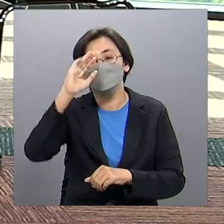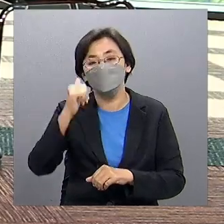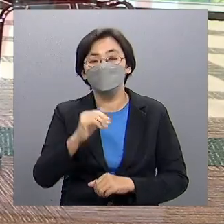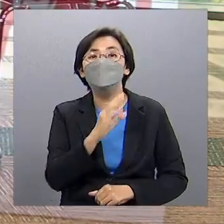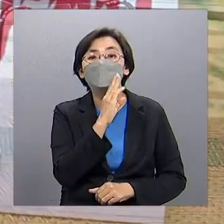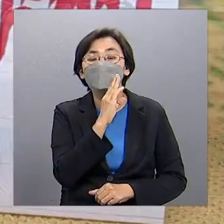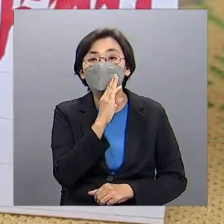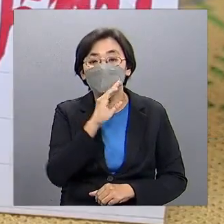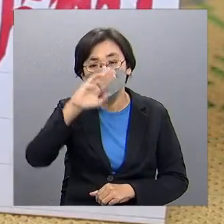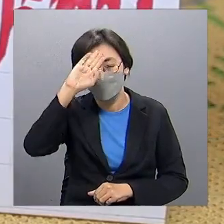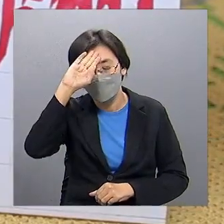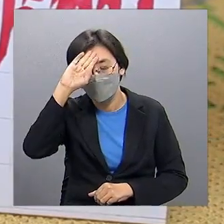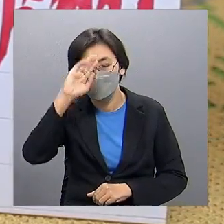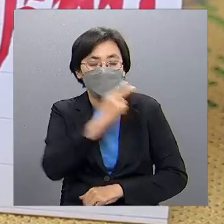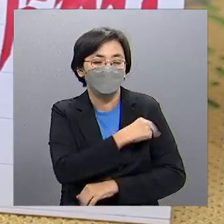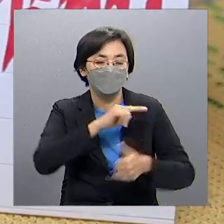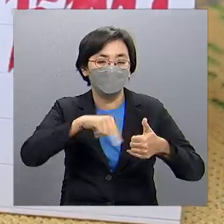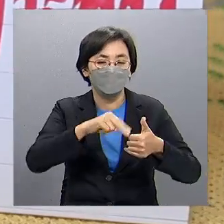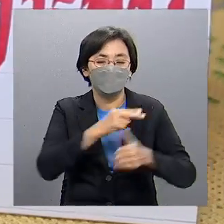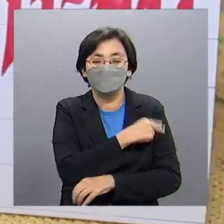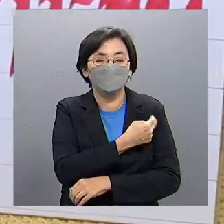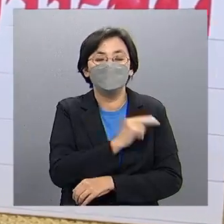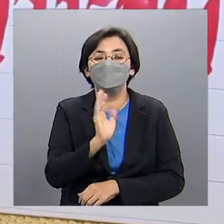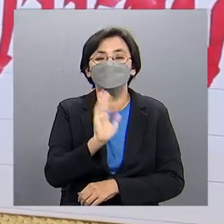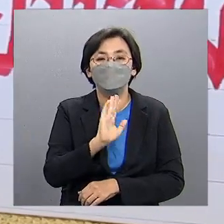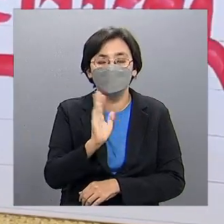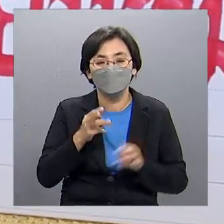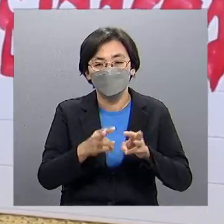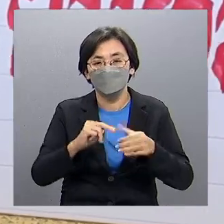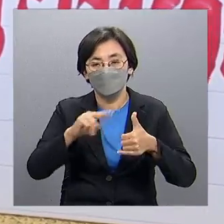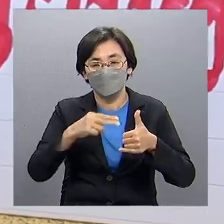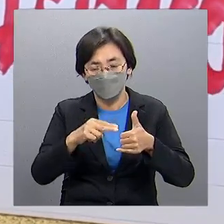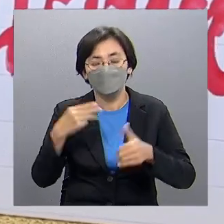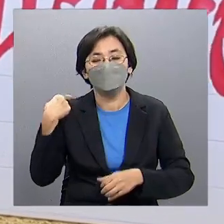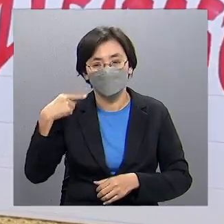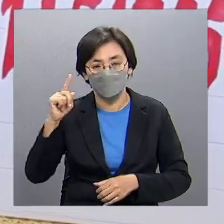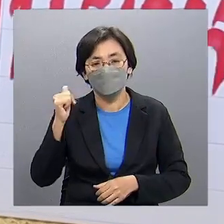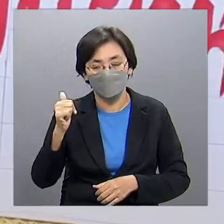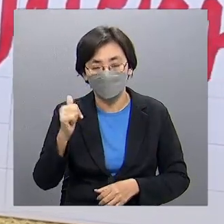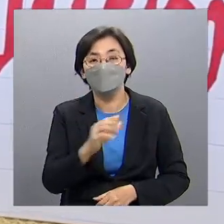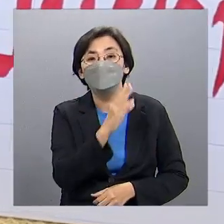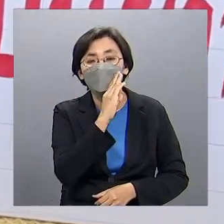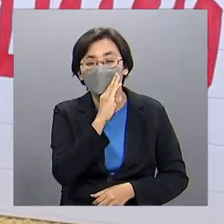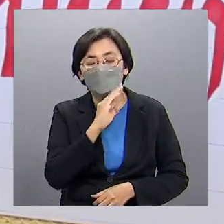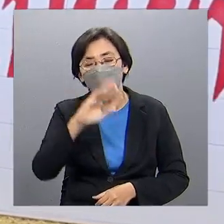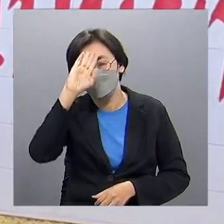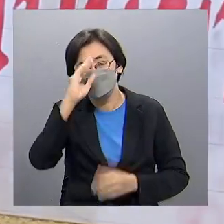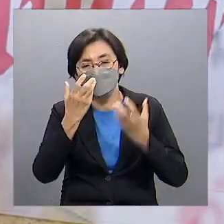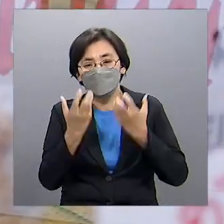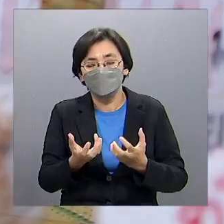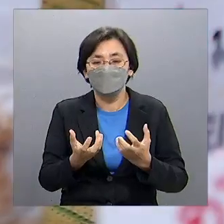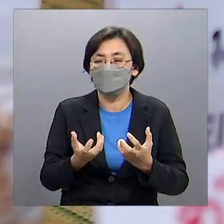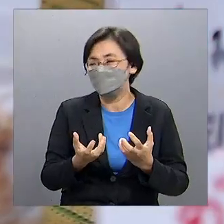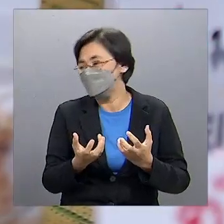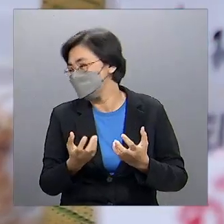าที่โรงพยาบาลอย่างเงี้ยการดูแลตัวเองเนี่ยจะมีประโยชน์ค่อนข้างมากแต่ถ้าเกิดว่าอาการค่อนข้างหนักแล้วทีนี้เนี่ยเกรงใจไม่กล้าบอกใครแล้วอา